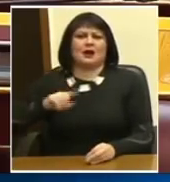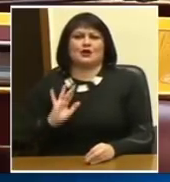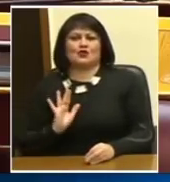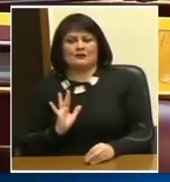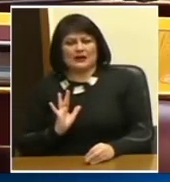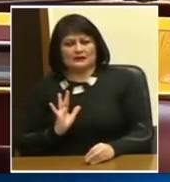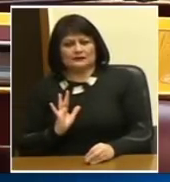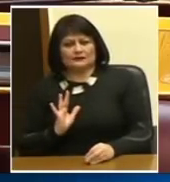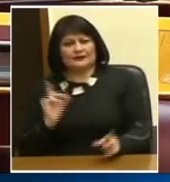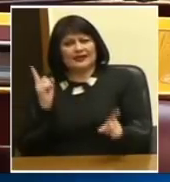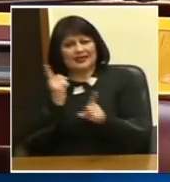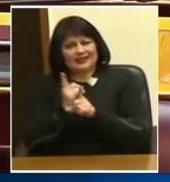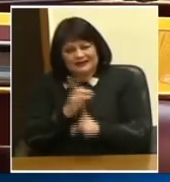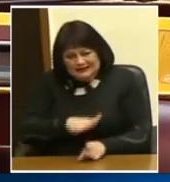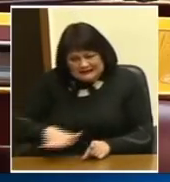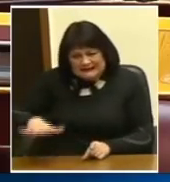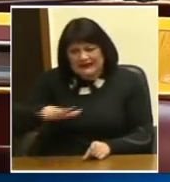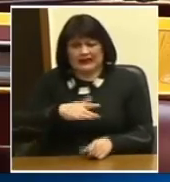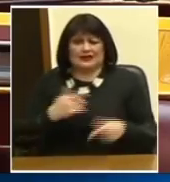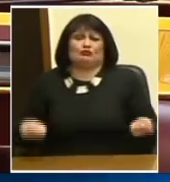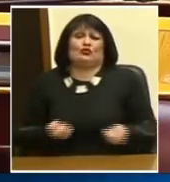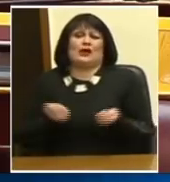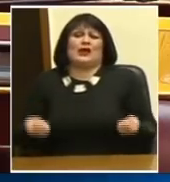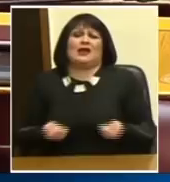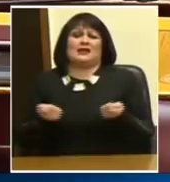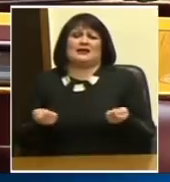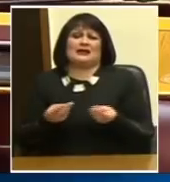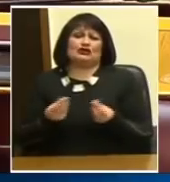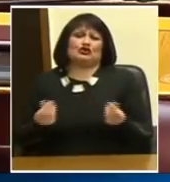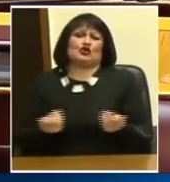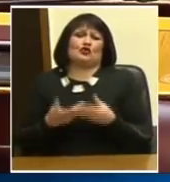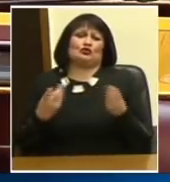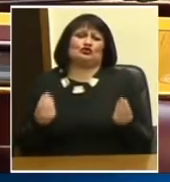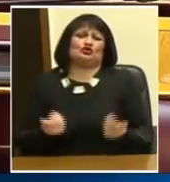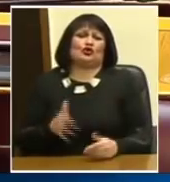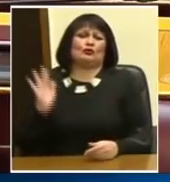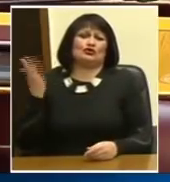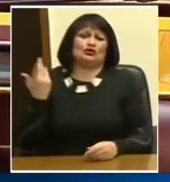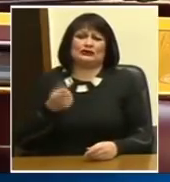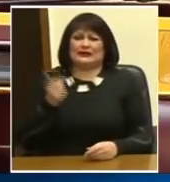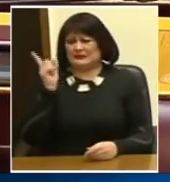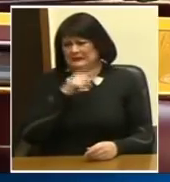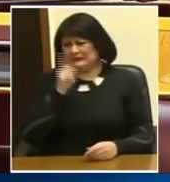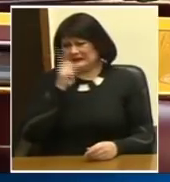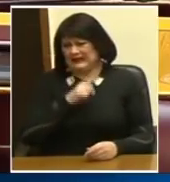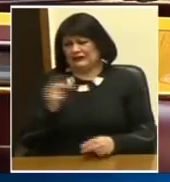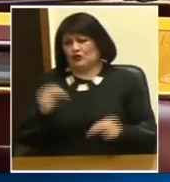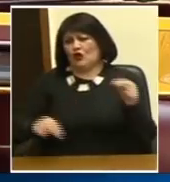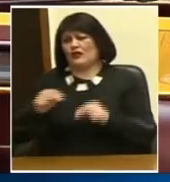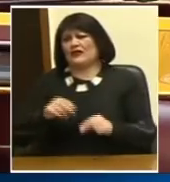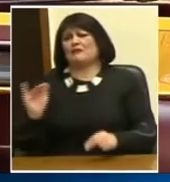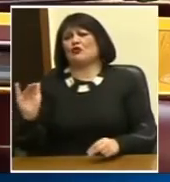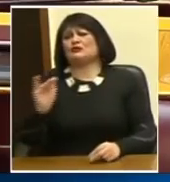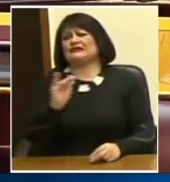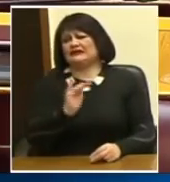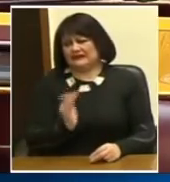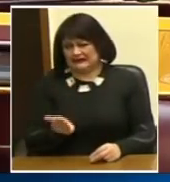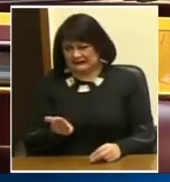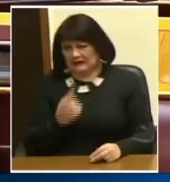ιδιαίτερες συνθήκες που επικρατούσαν κατά τη διεξαγωγή εκείνου του ψευδοεπίγραφου δημοψηφίσματος μετά